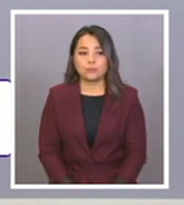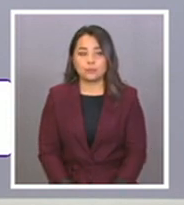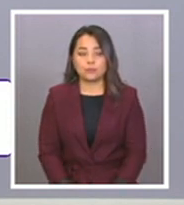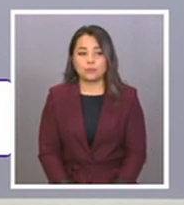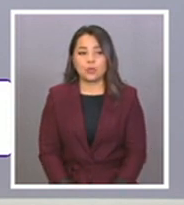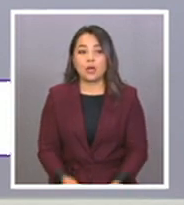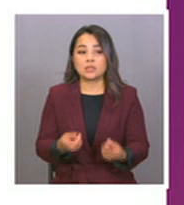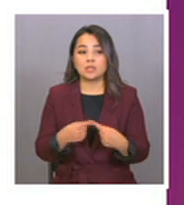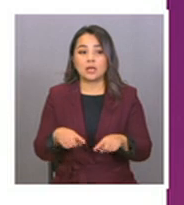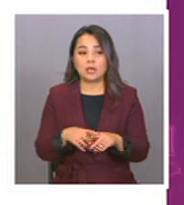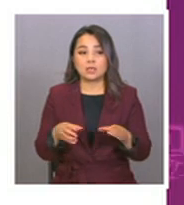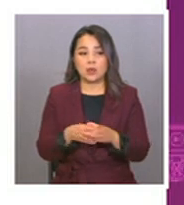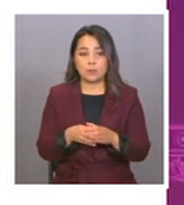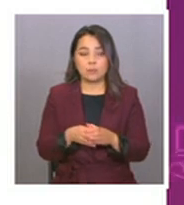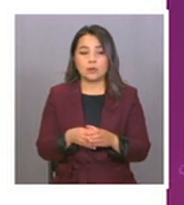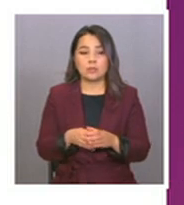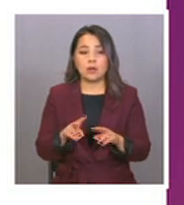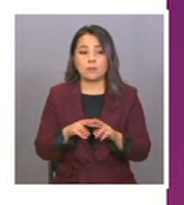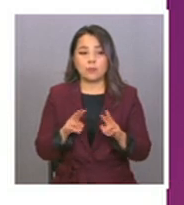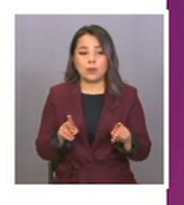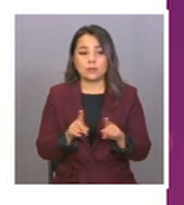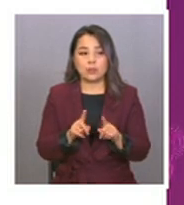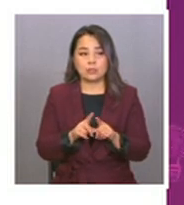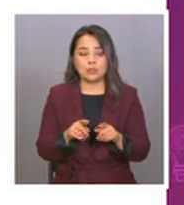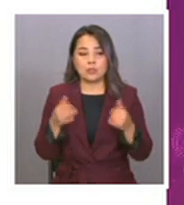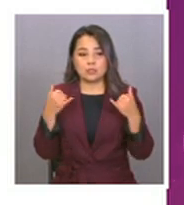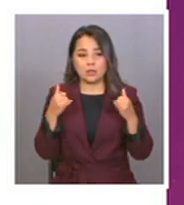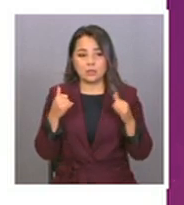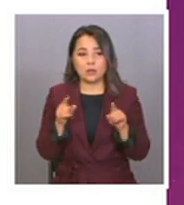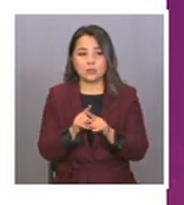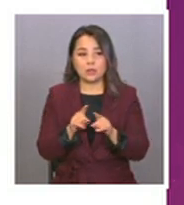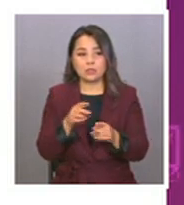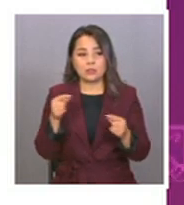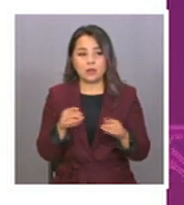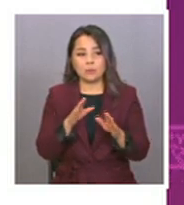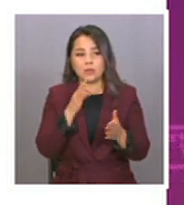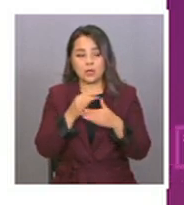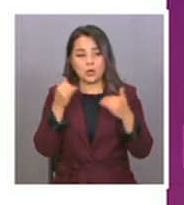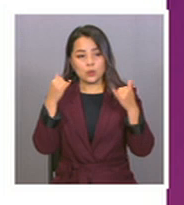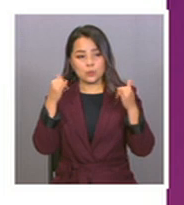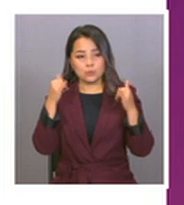Отряд жұп тұяқтылар. Суреттегі қандай тірі ағзалар жұп тұяқтыларға жатпайды?